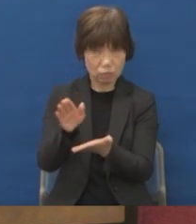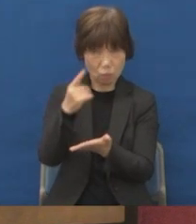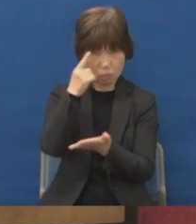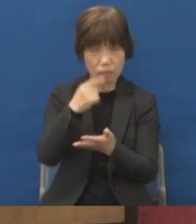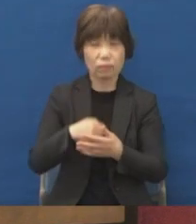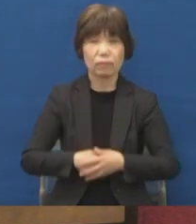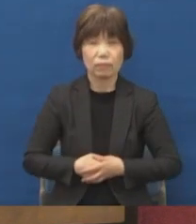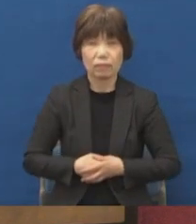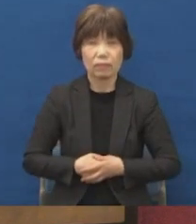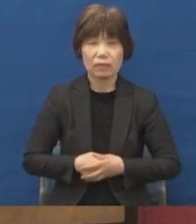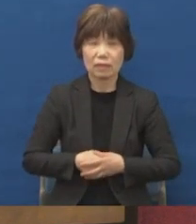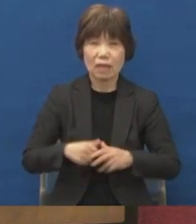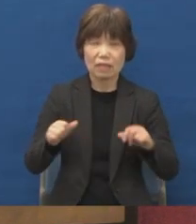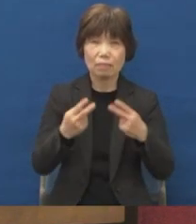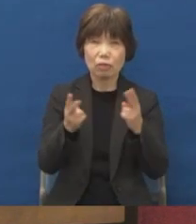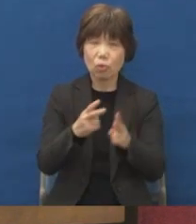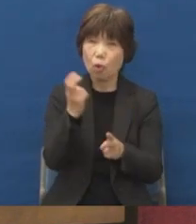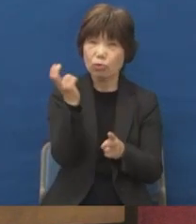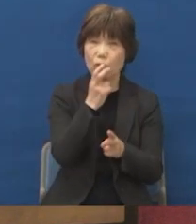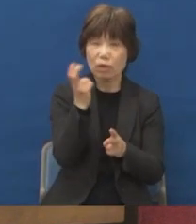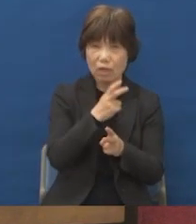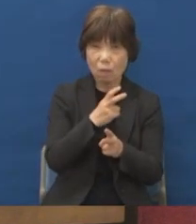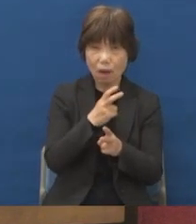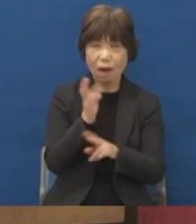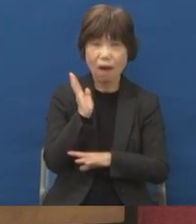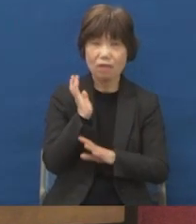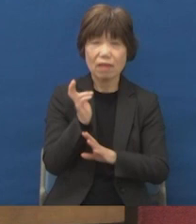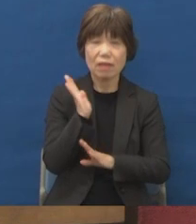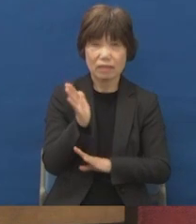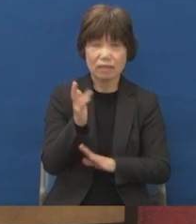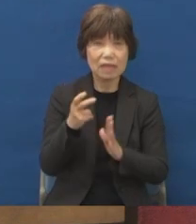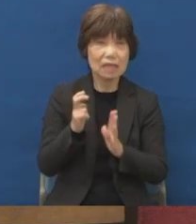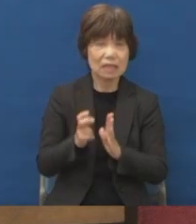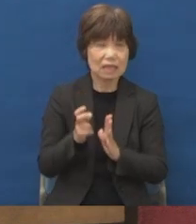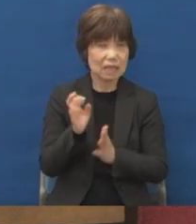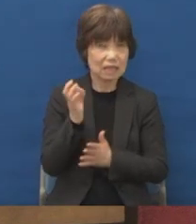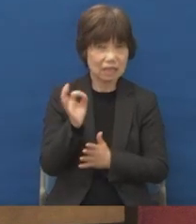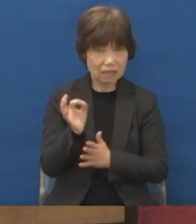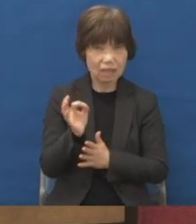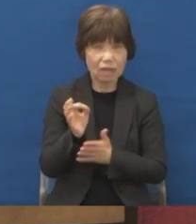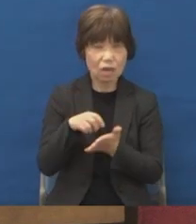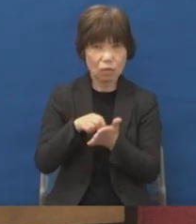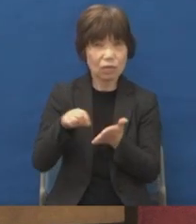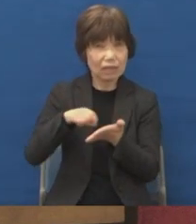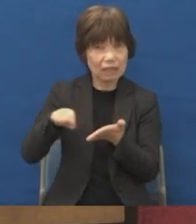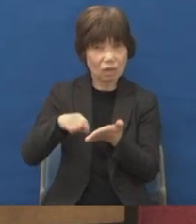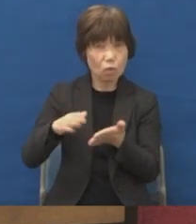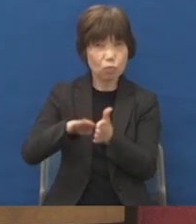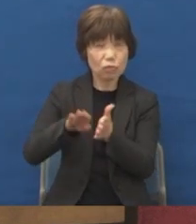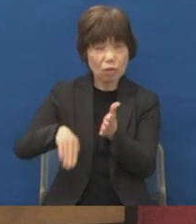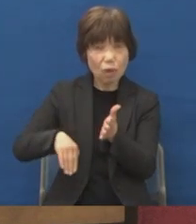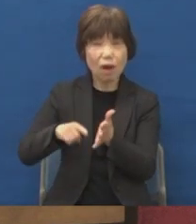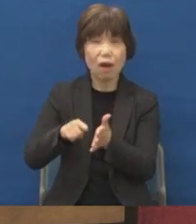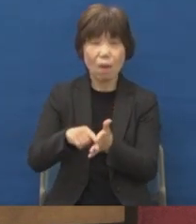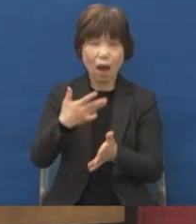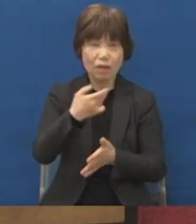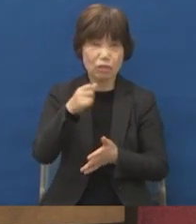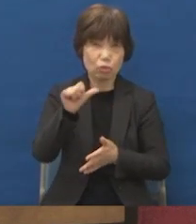自民党調査では、政治資金収支報告書の不記載額は85人で